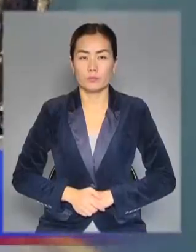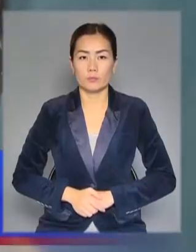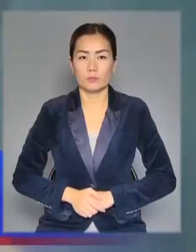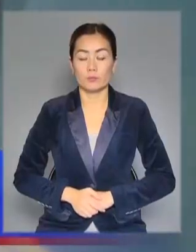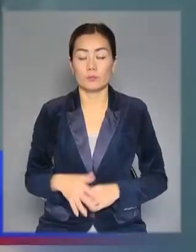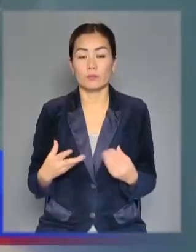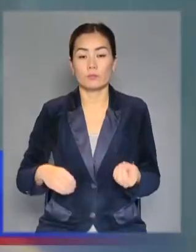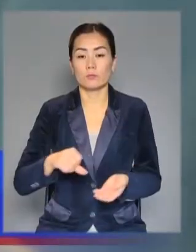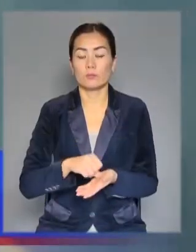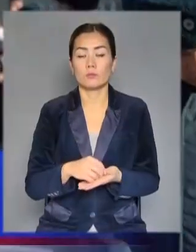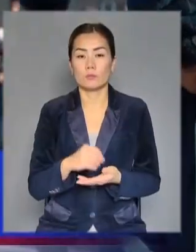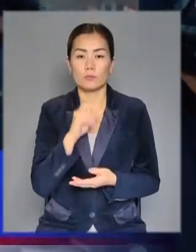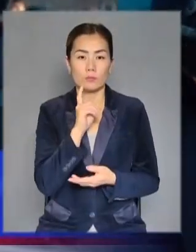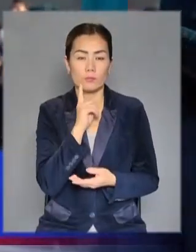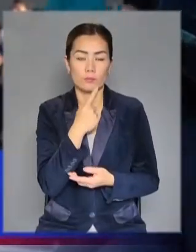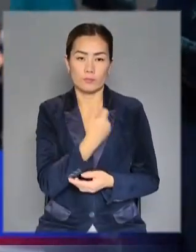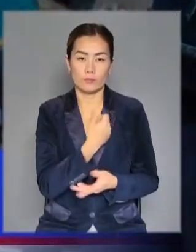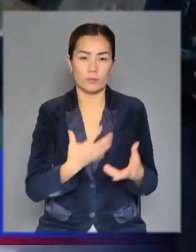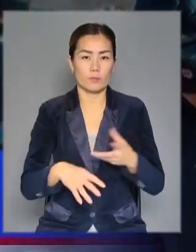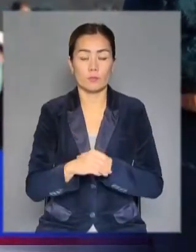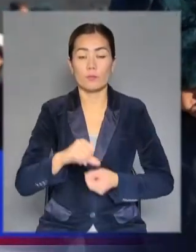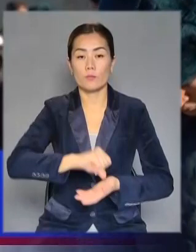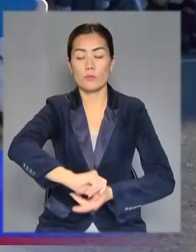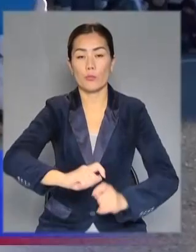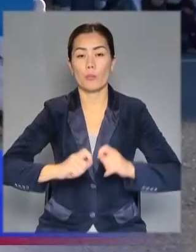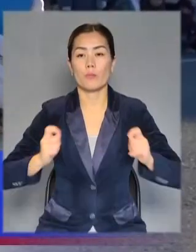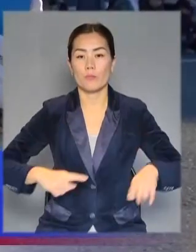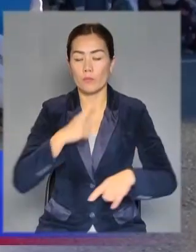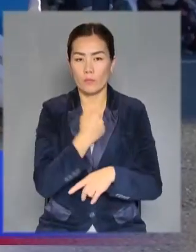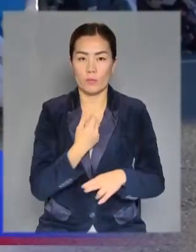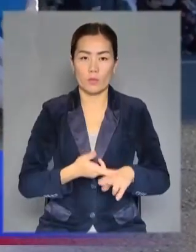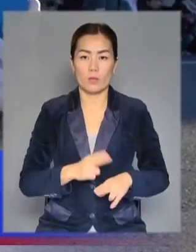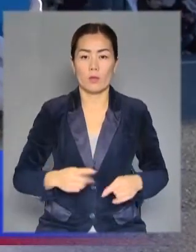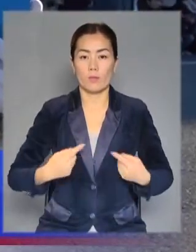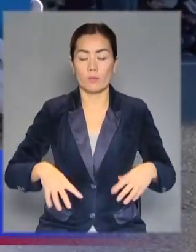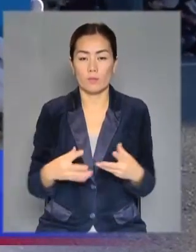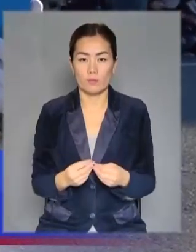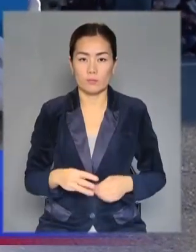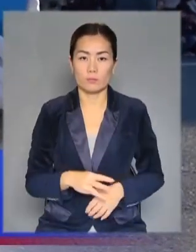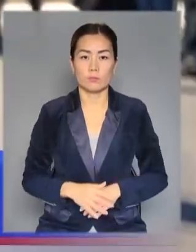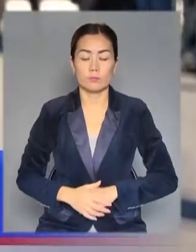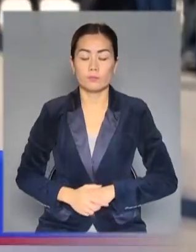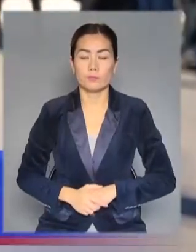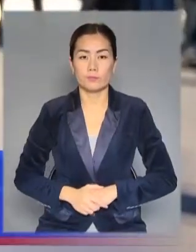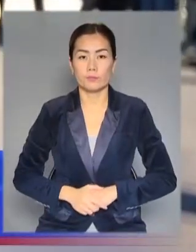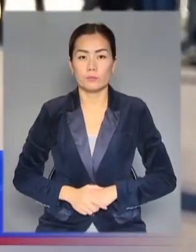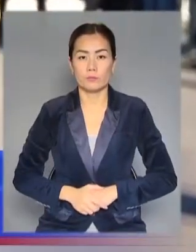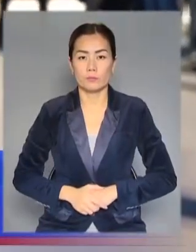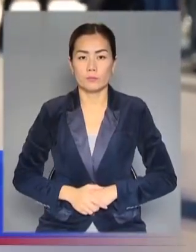Это момент принятия присяги молодыми солдатами, которые были призваны в армии в этот осенний призыв.